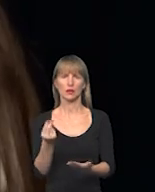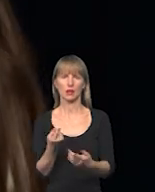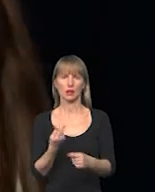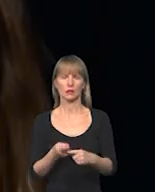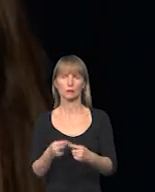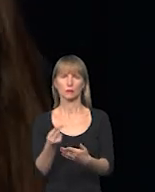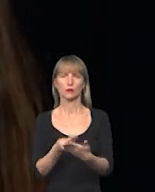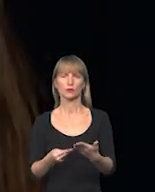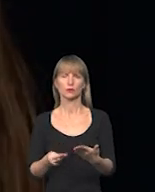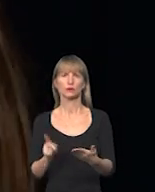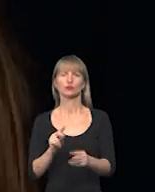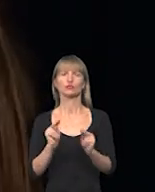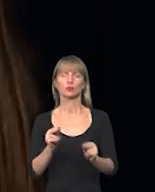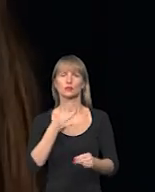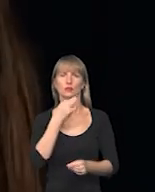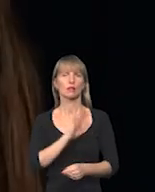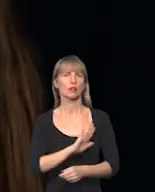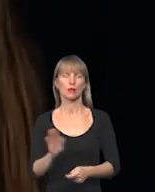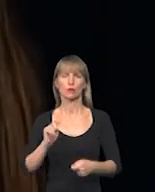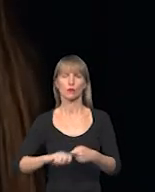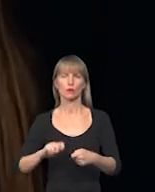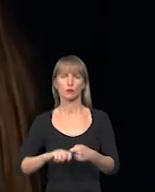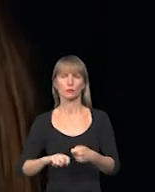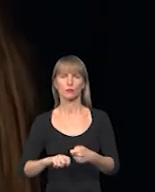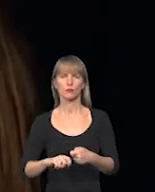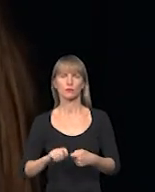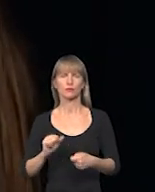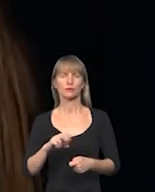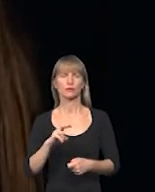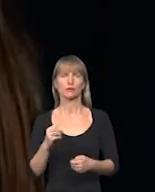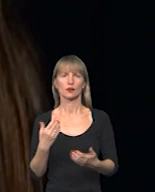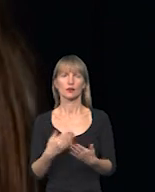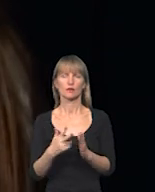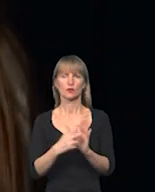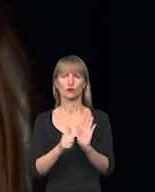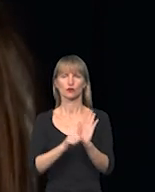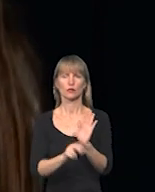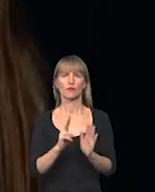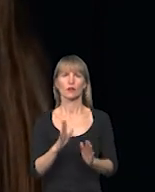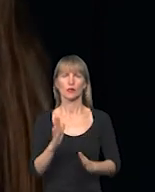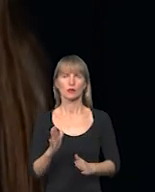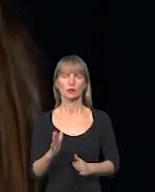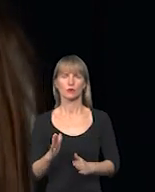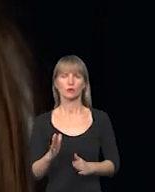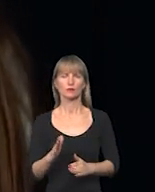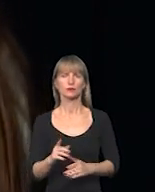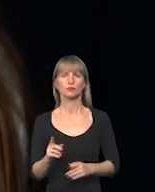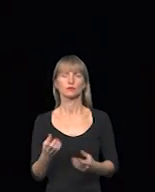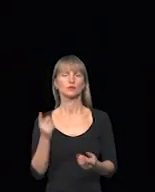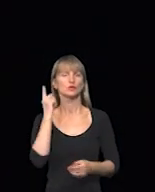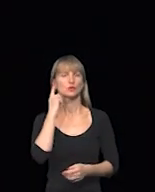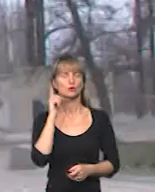ну вчора, чесно скажу, не переміряли, але останні розміри були 860 квадратів понад. От. Чув, що